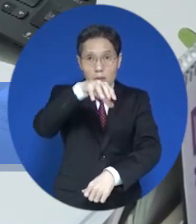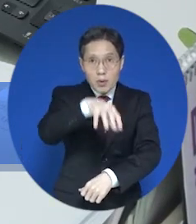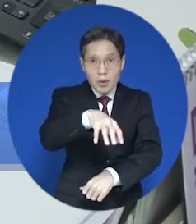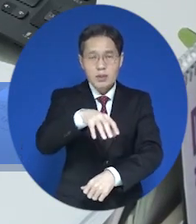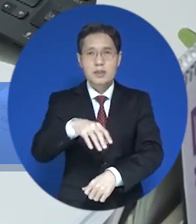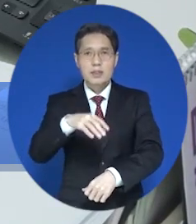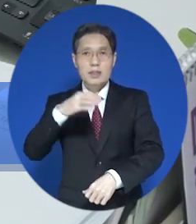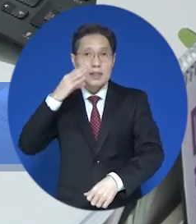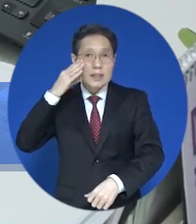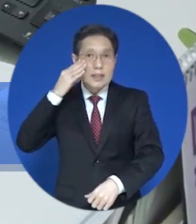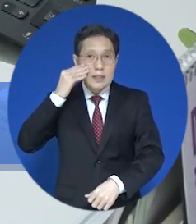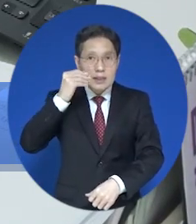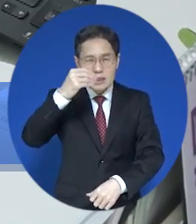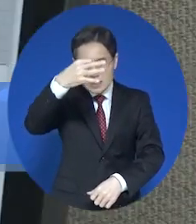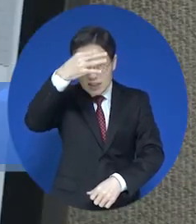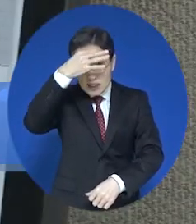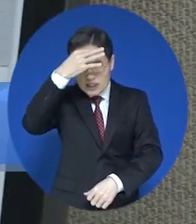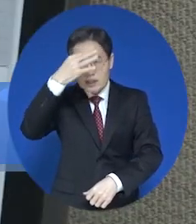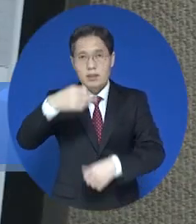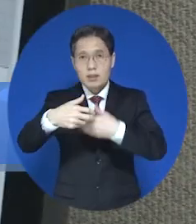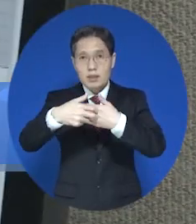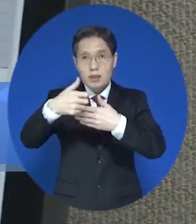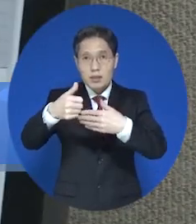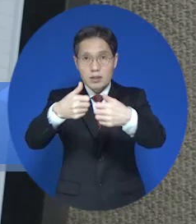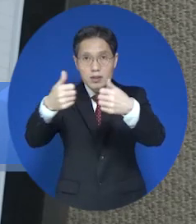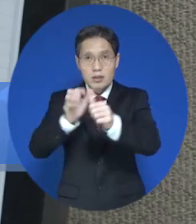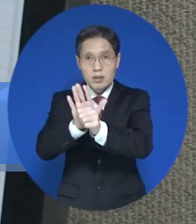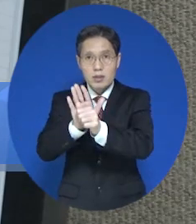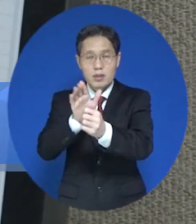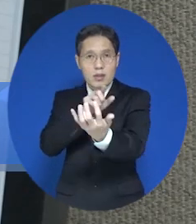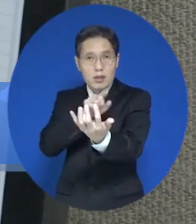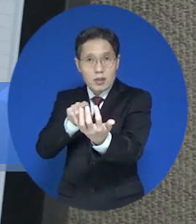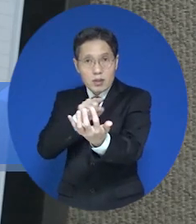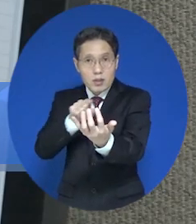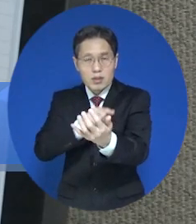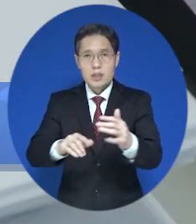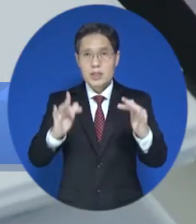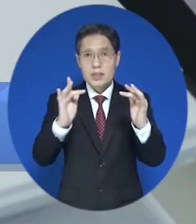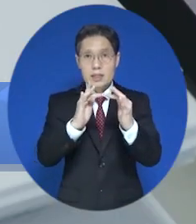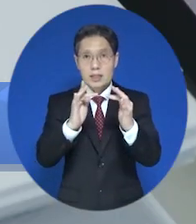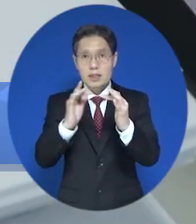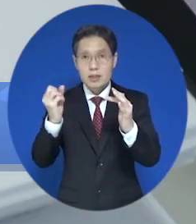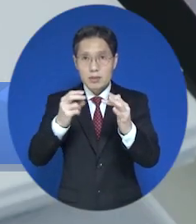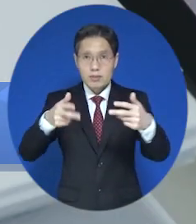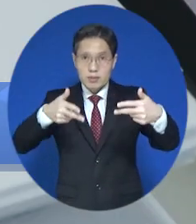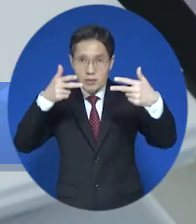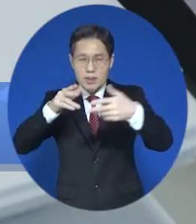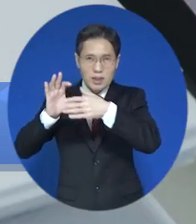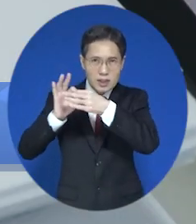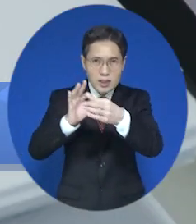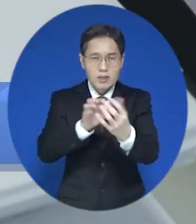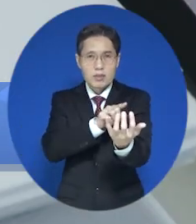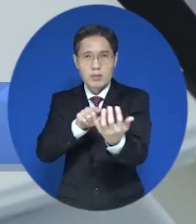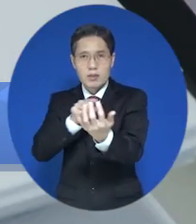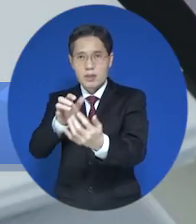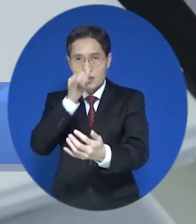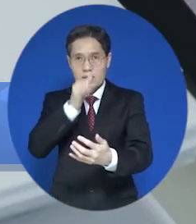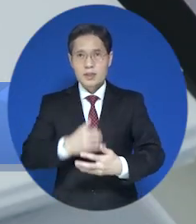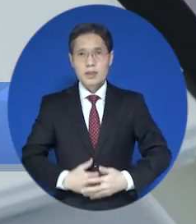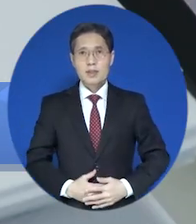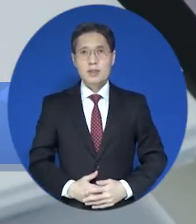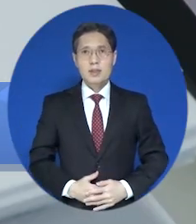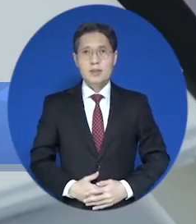숙련된 의료 인력의 직원을 위한 교육 프로그램을 마련해 온 오프라인으로 상시 교육을 실시할 예정입니다